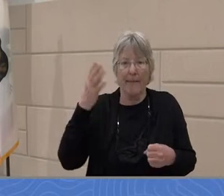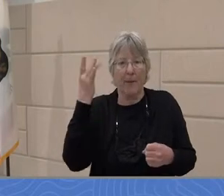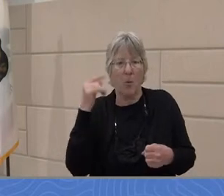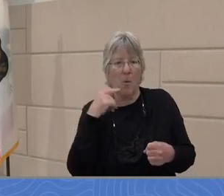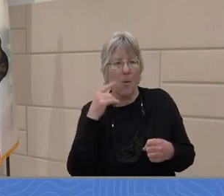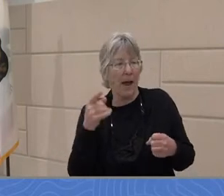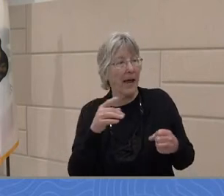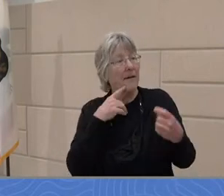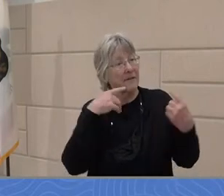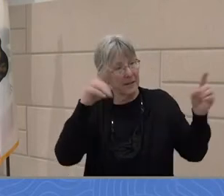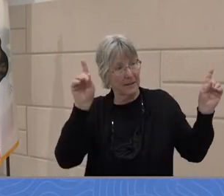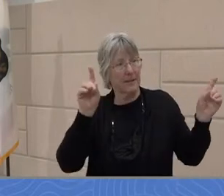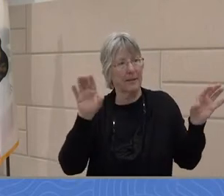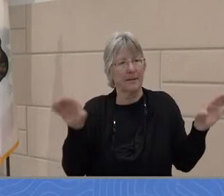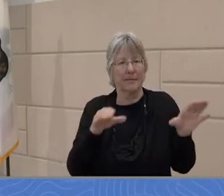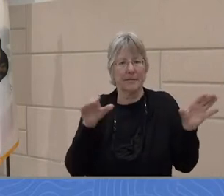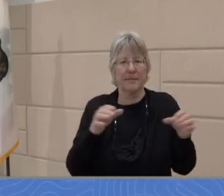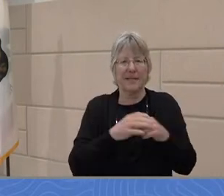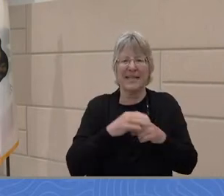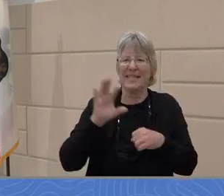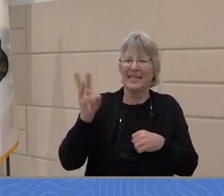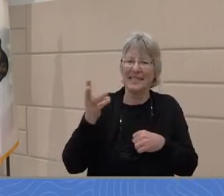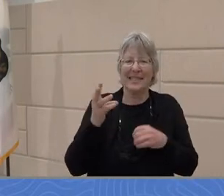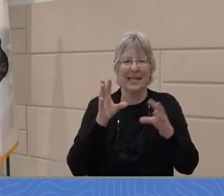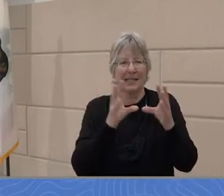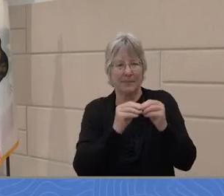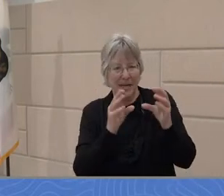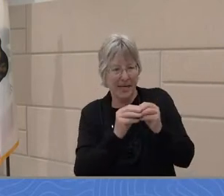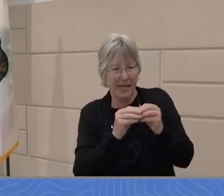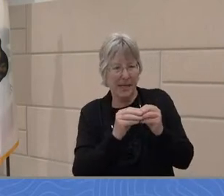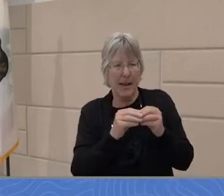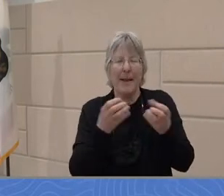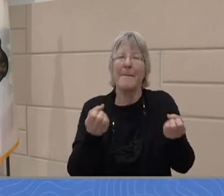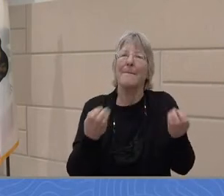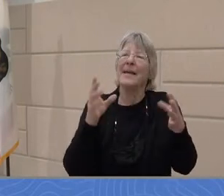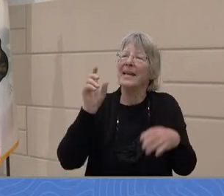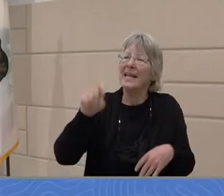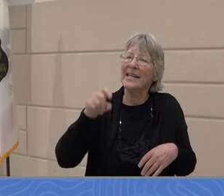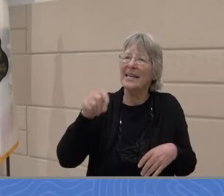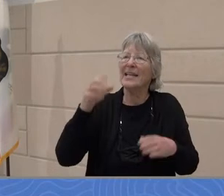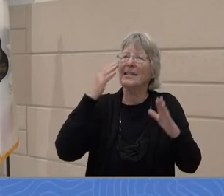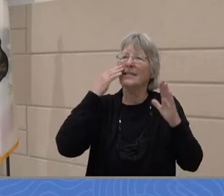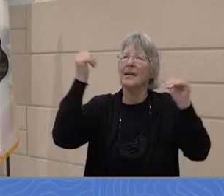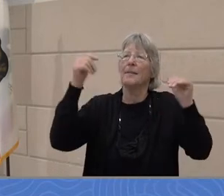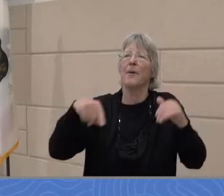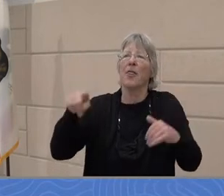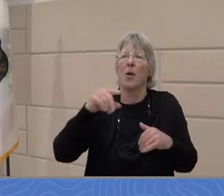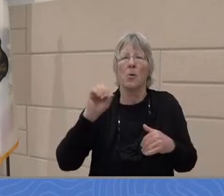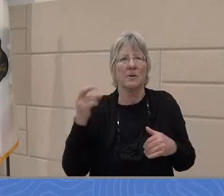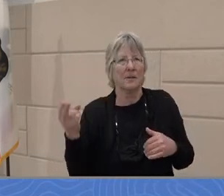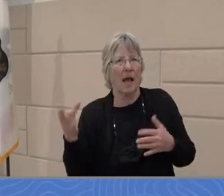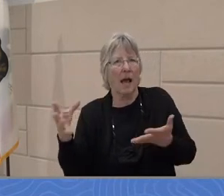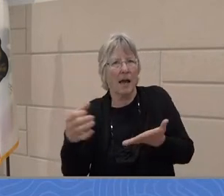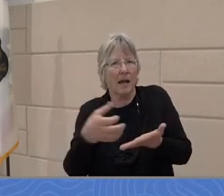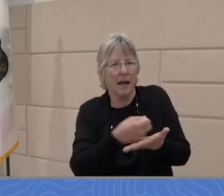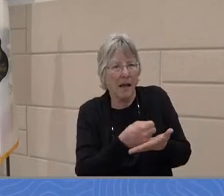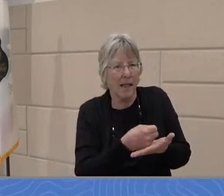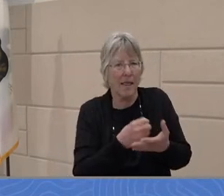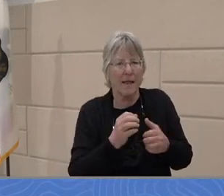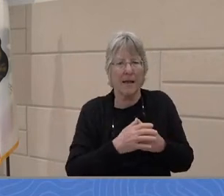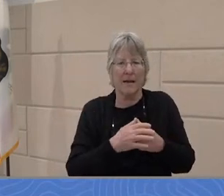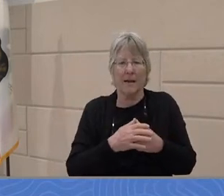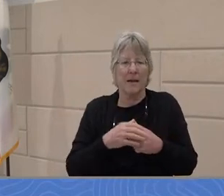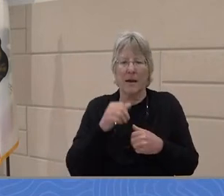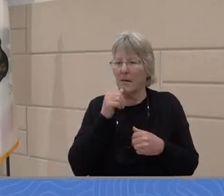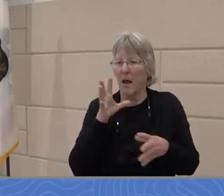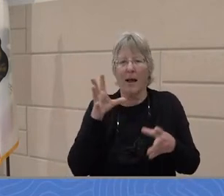អ្វីដែលយើងបានធ្វើមានការលូតលាស់នោះគឺមានសេចក្តីត្រូវការជាច្រើនដែលយើងតម្រូវឲ្យអ្នកមកចូលរួមនឹង